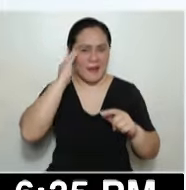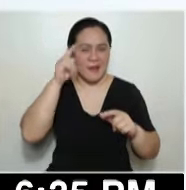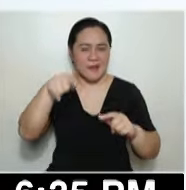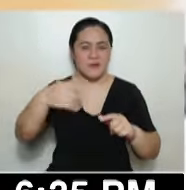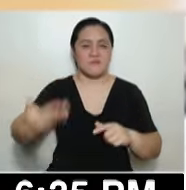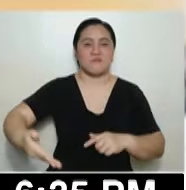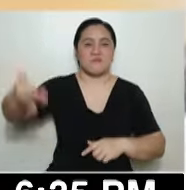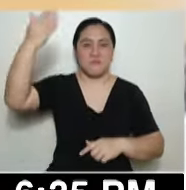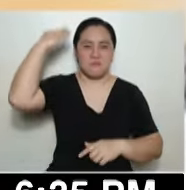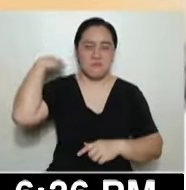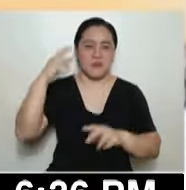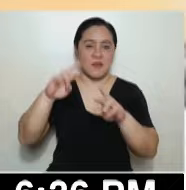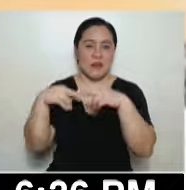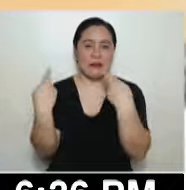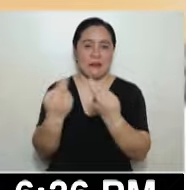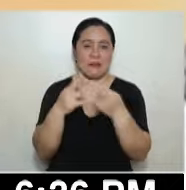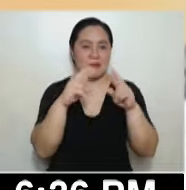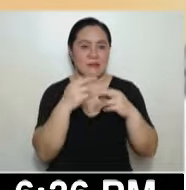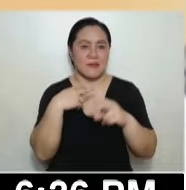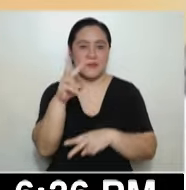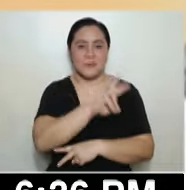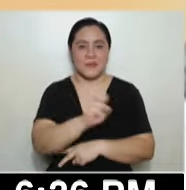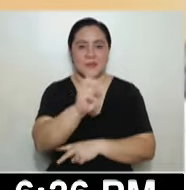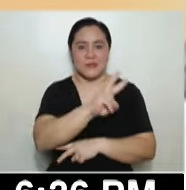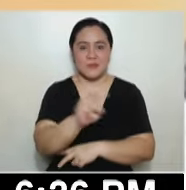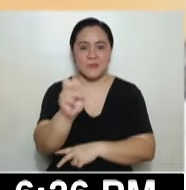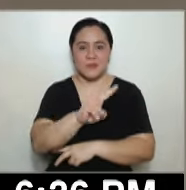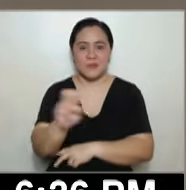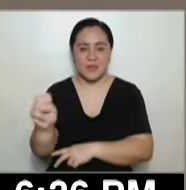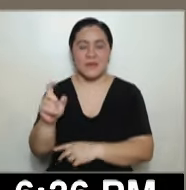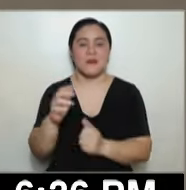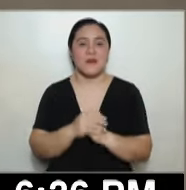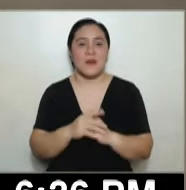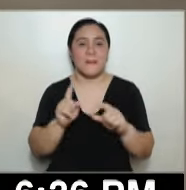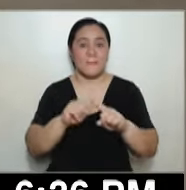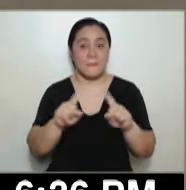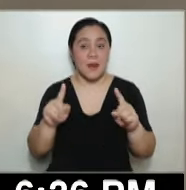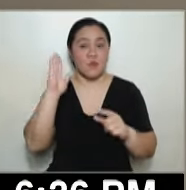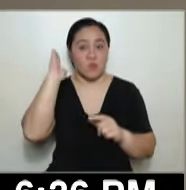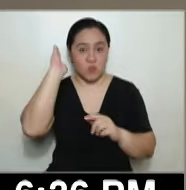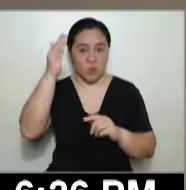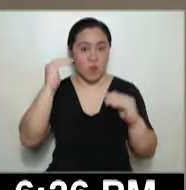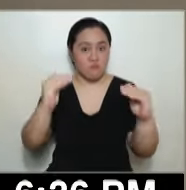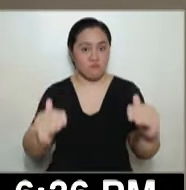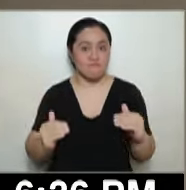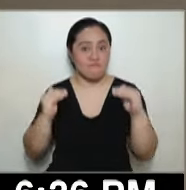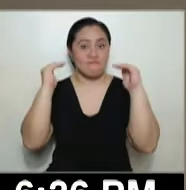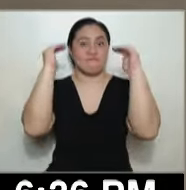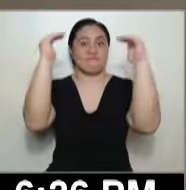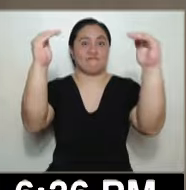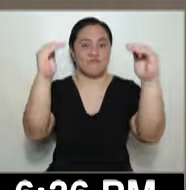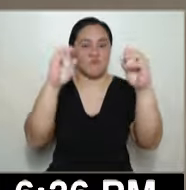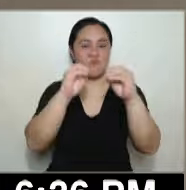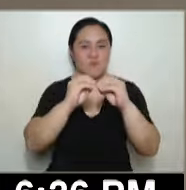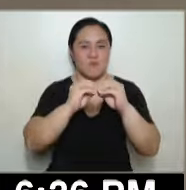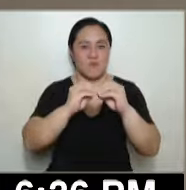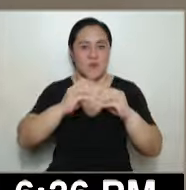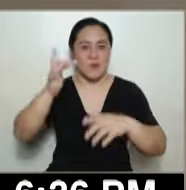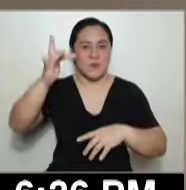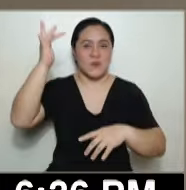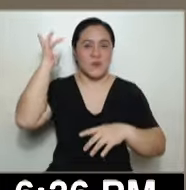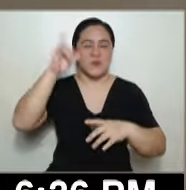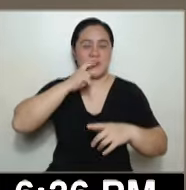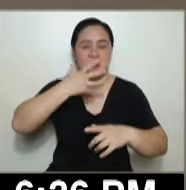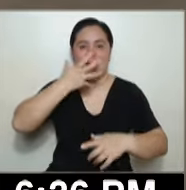mga magkakamag-anak na Binay. Pero ito ay mukhang mag-e-escalate at magiging mas intense pa dito sa